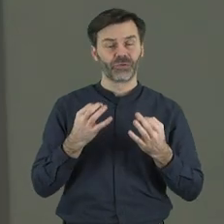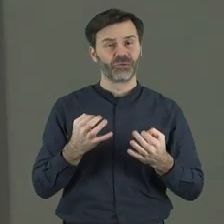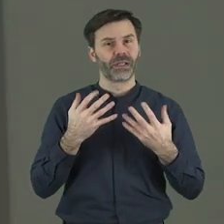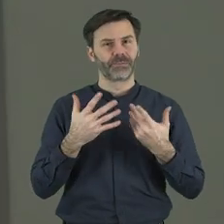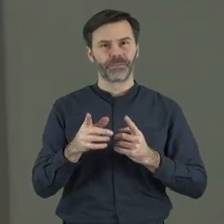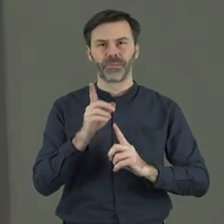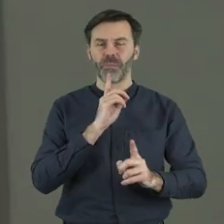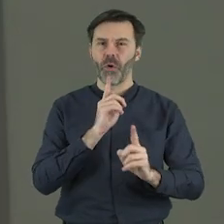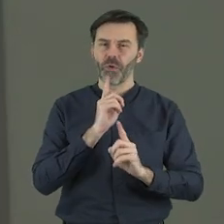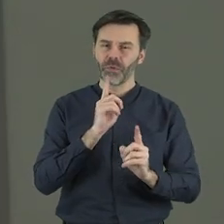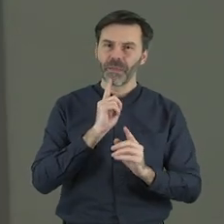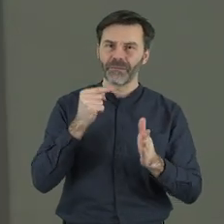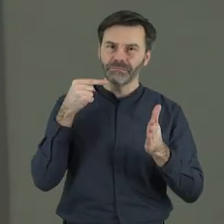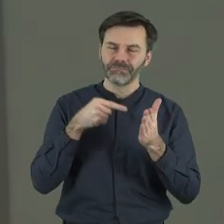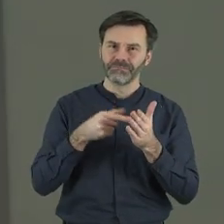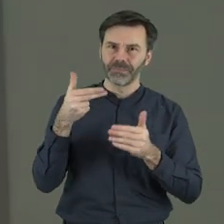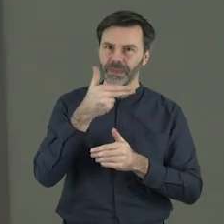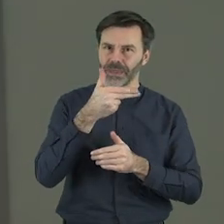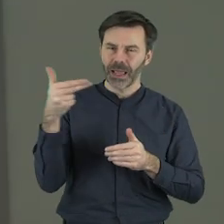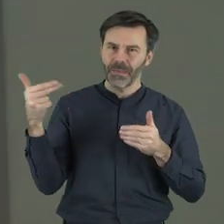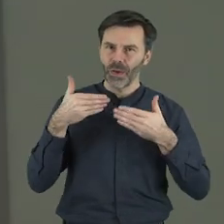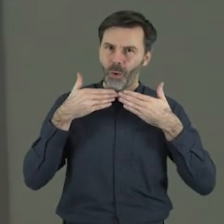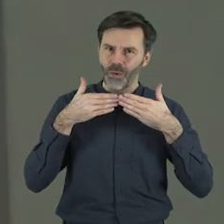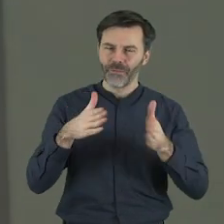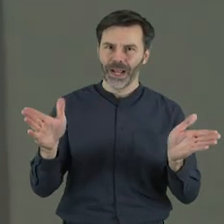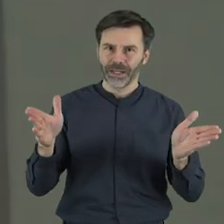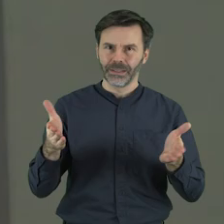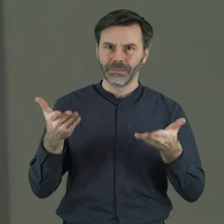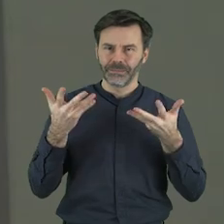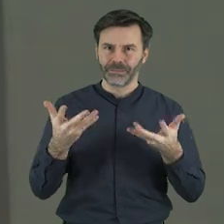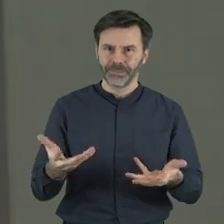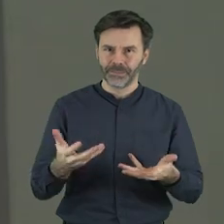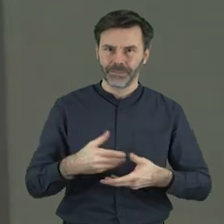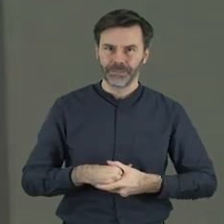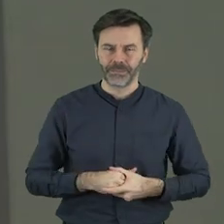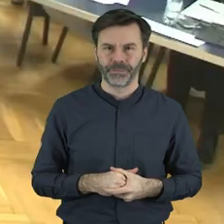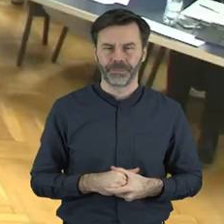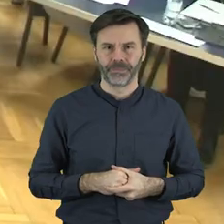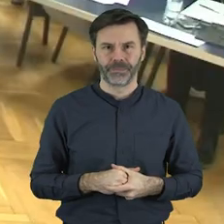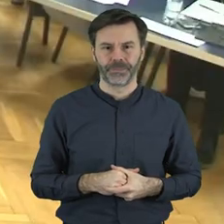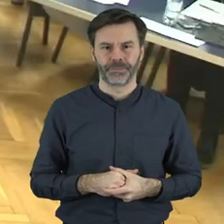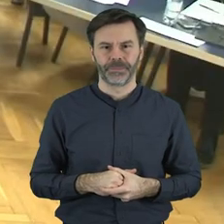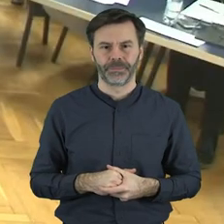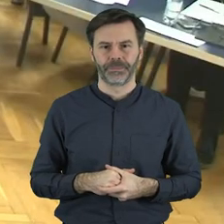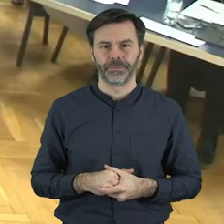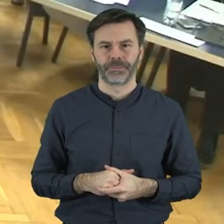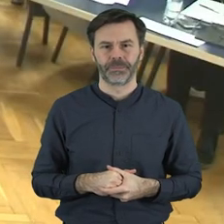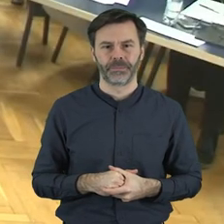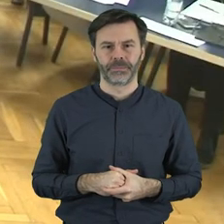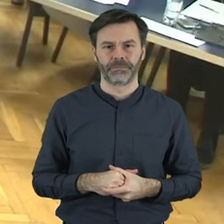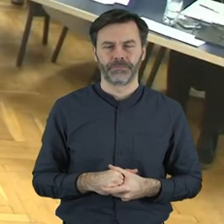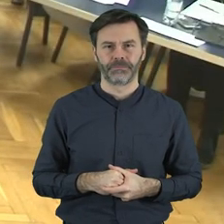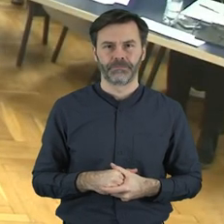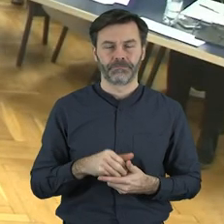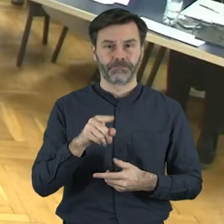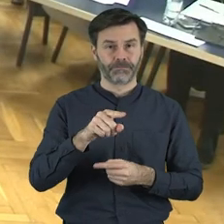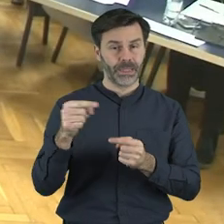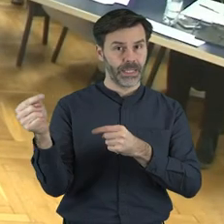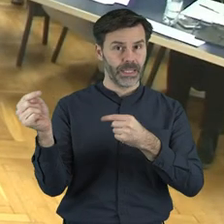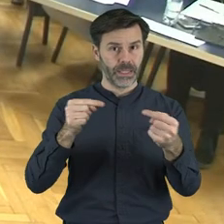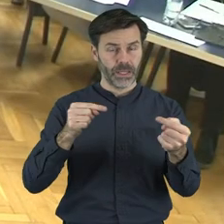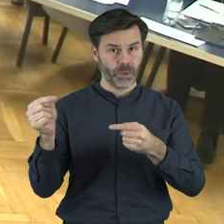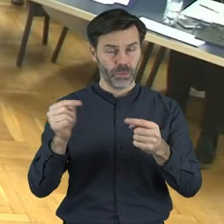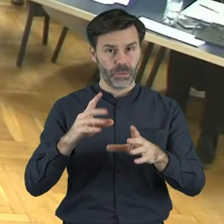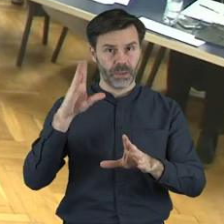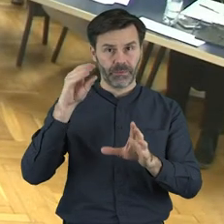I Państwo zabronili wziąć udziału w dyskusji, w debacie przedstawicielom lokalnej